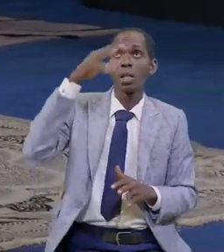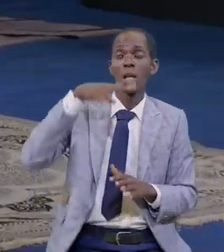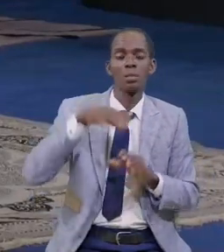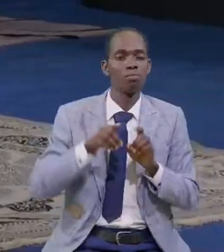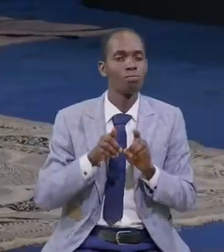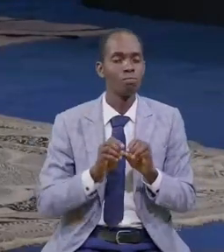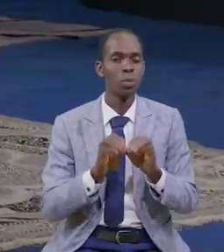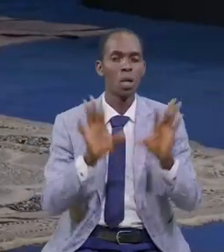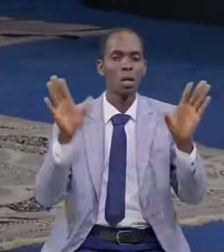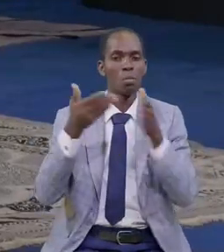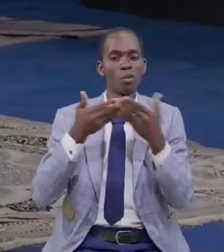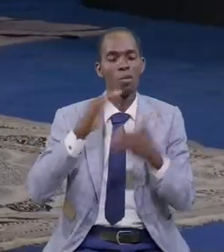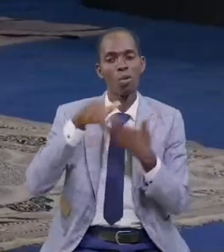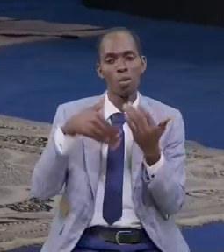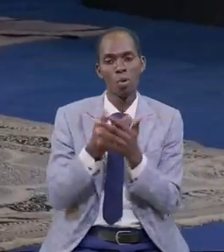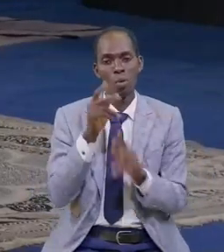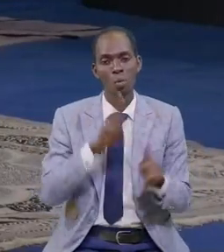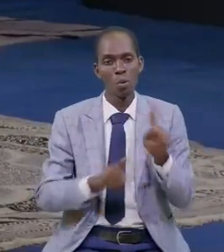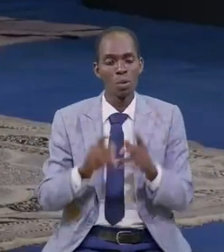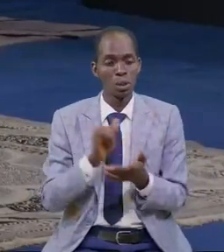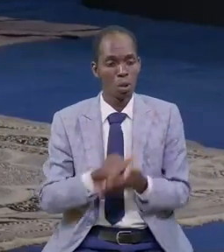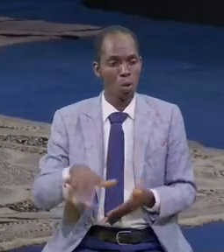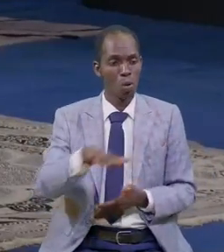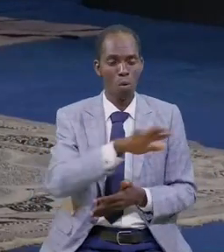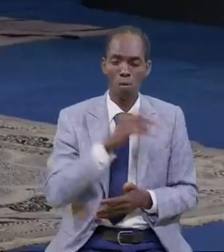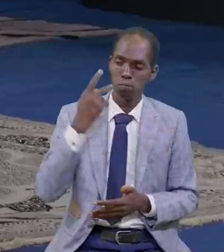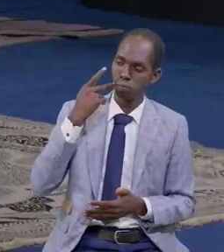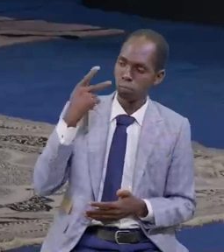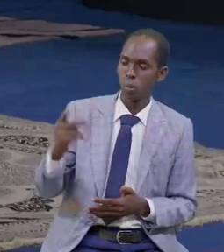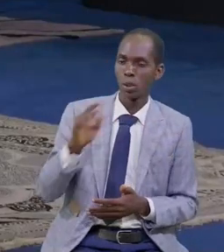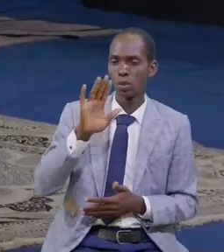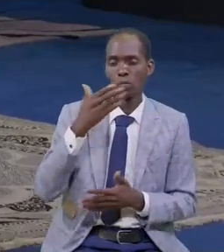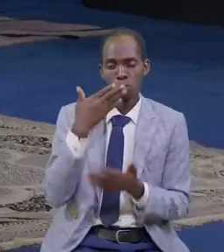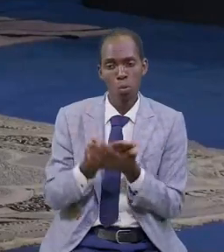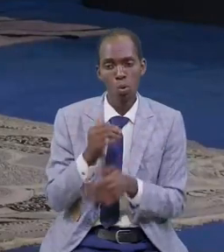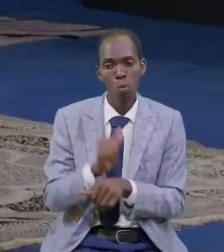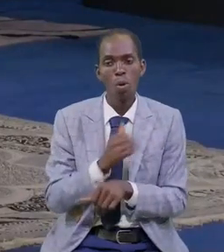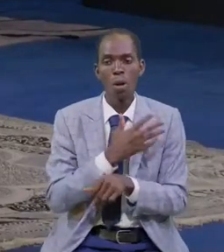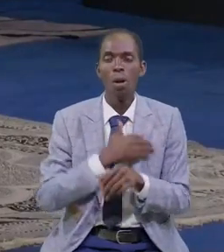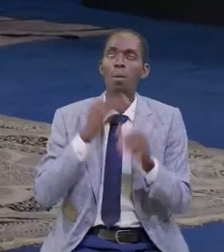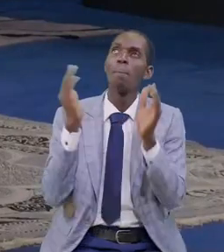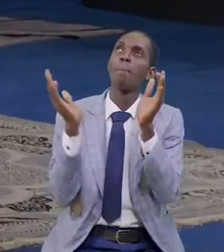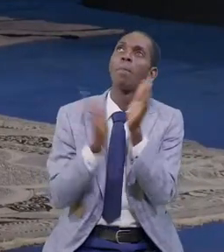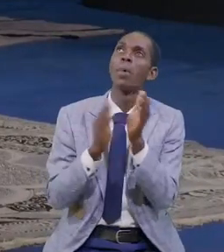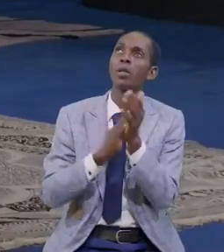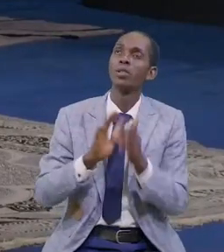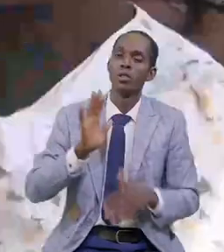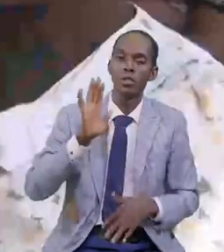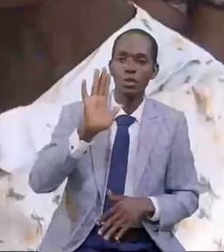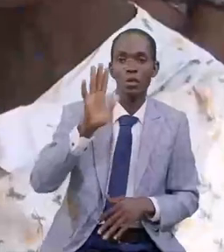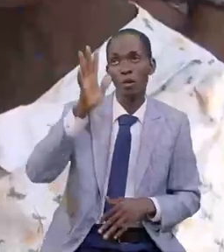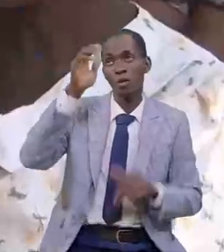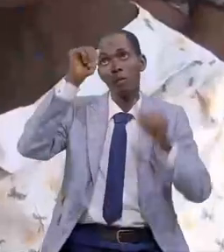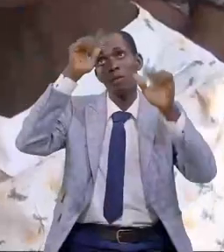hommes afin qu'il voi vos bonnes œuvres et qu'il glorifie Dieu votre Père qui est dans les